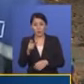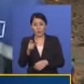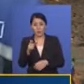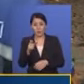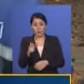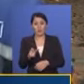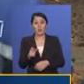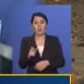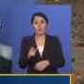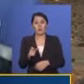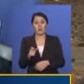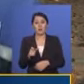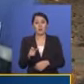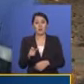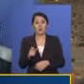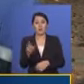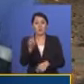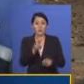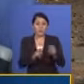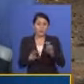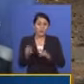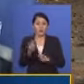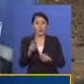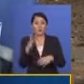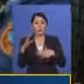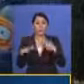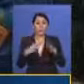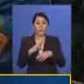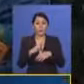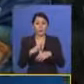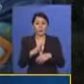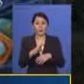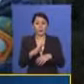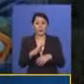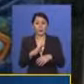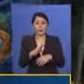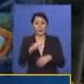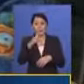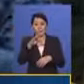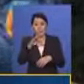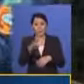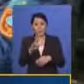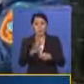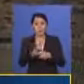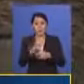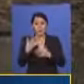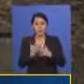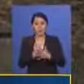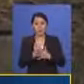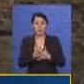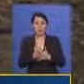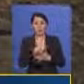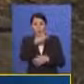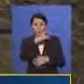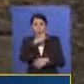саңырауқұлақ терген адамды іздестіру жаттығу жұмысын жүргіздік. Жаманшоқыға альпинизм дағдыларын шыңдау үшін құтқарушылар жылына